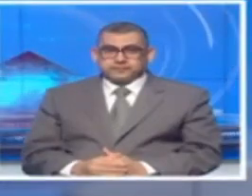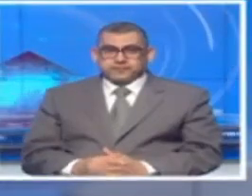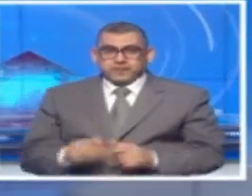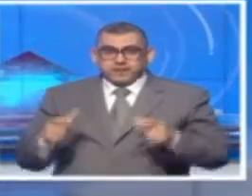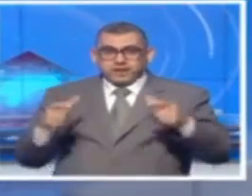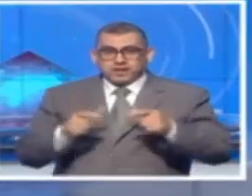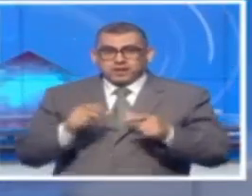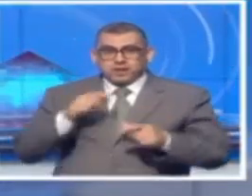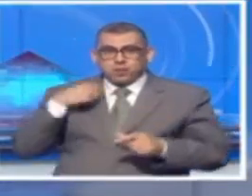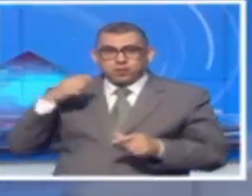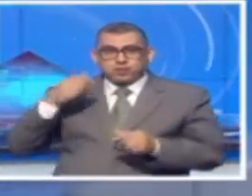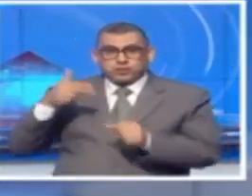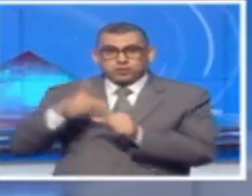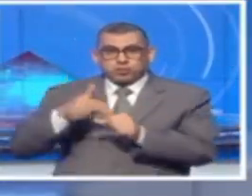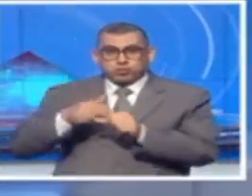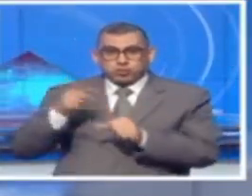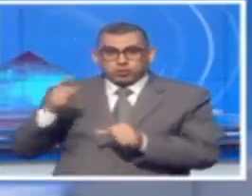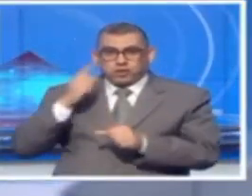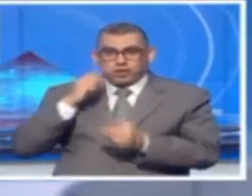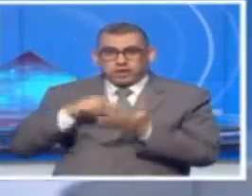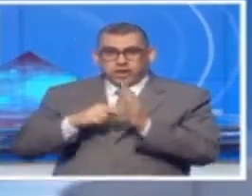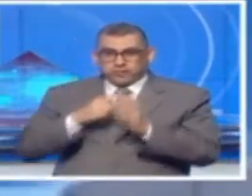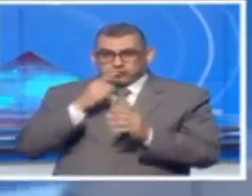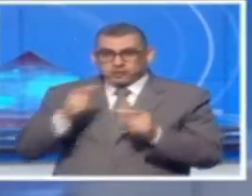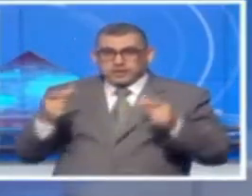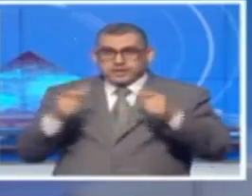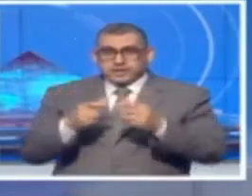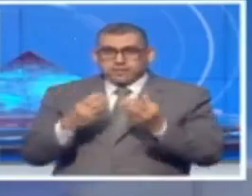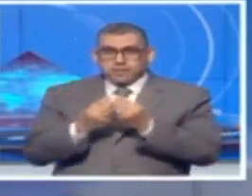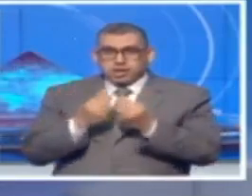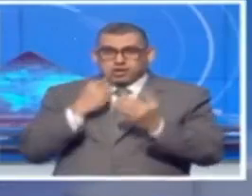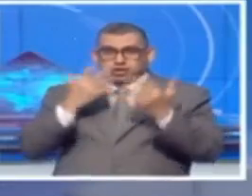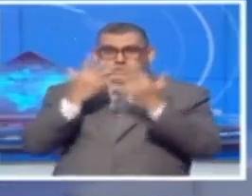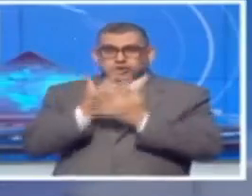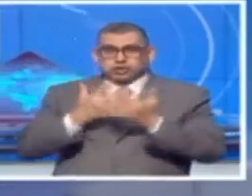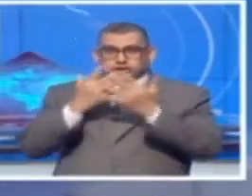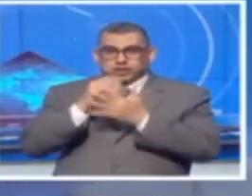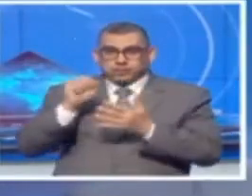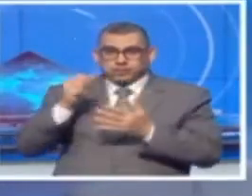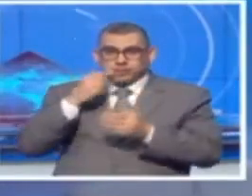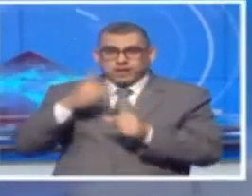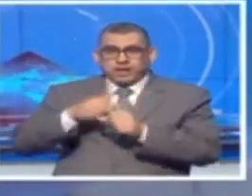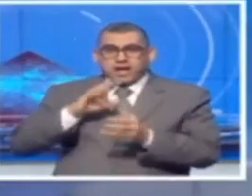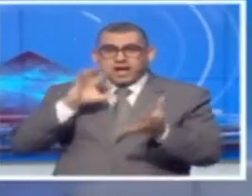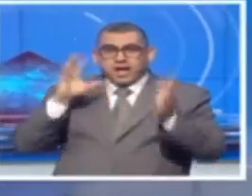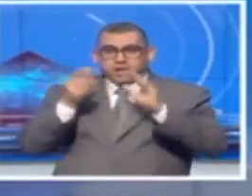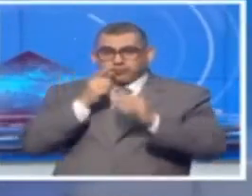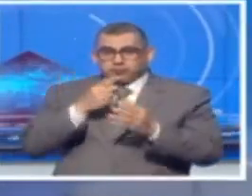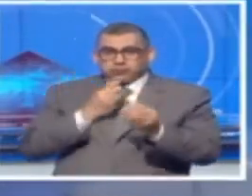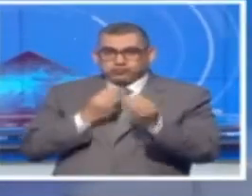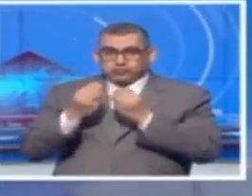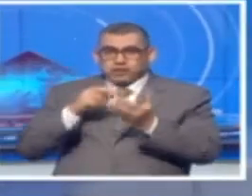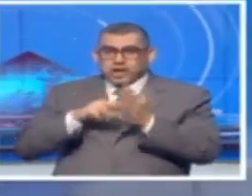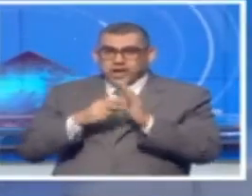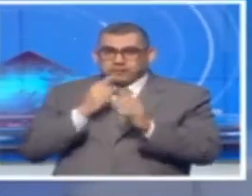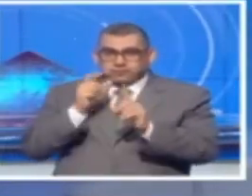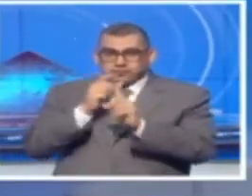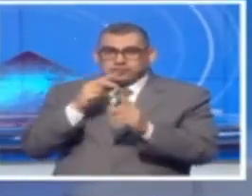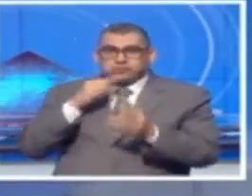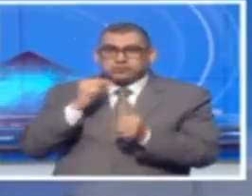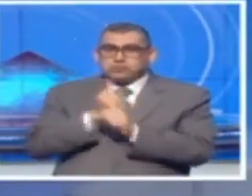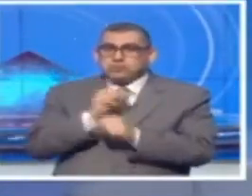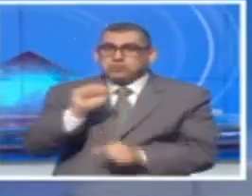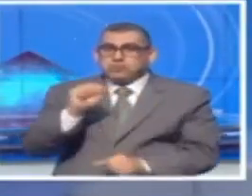عقد طارق الملا وزير البترول والثروة المعدنية اجتماعا مع شركة تكنيب إنرجيز العالمية، وذلك